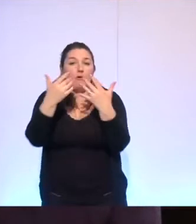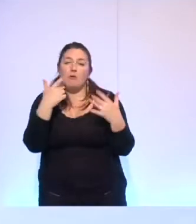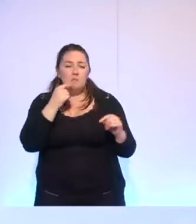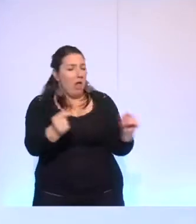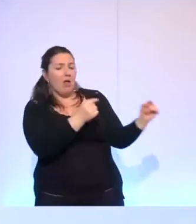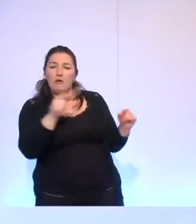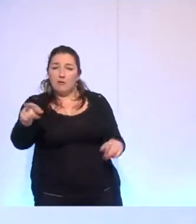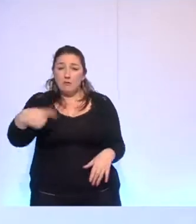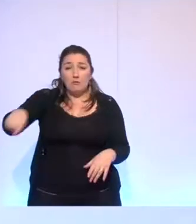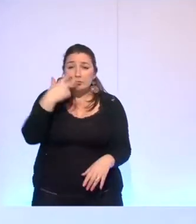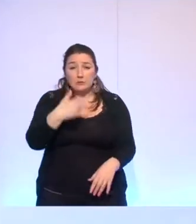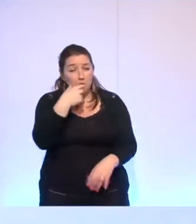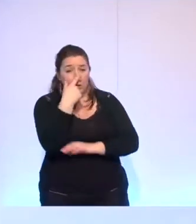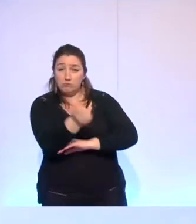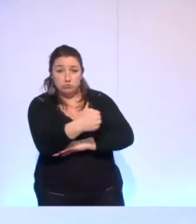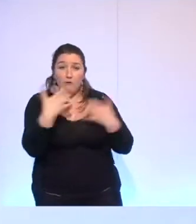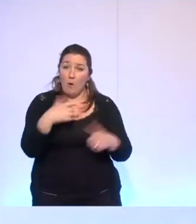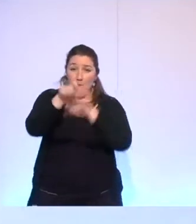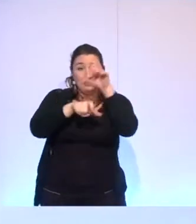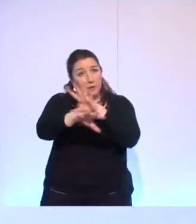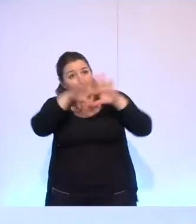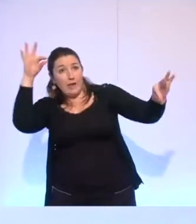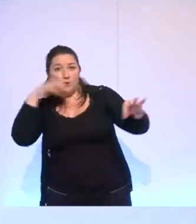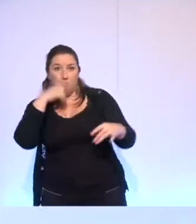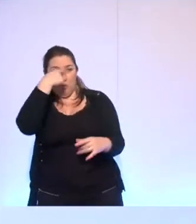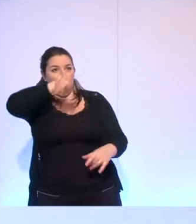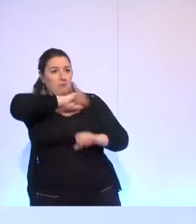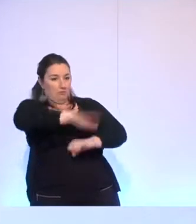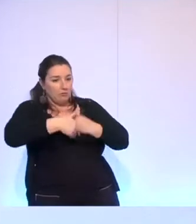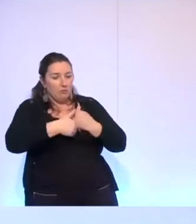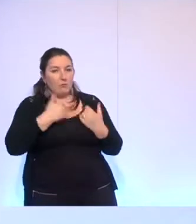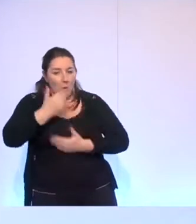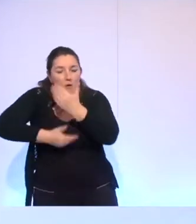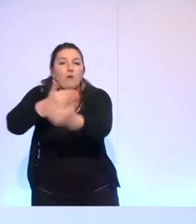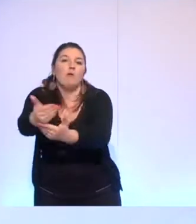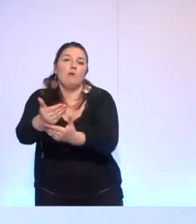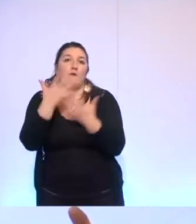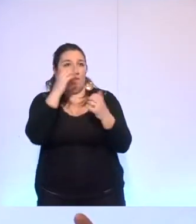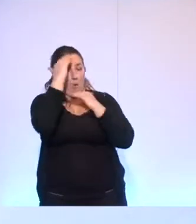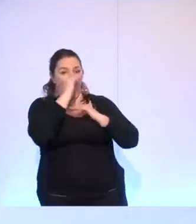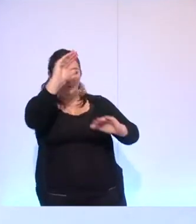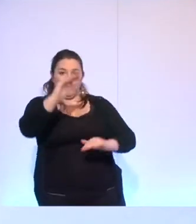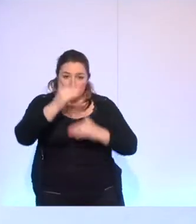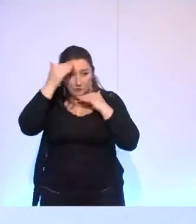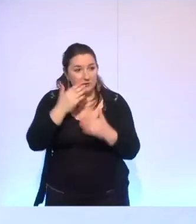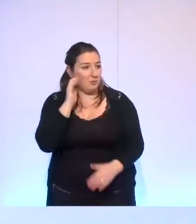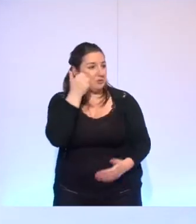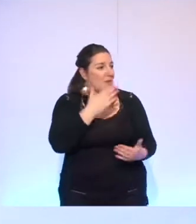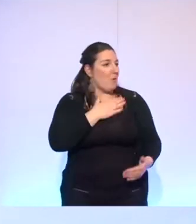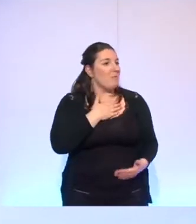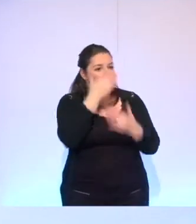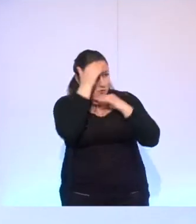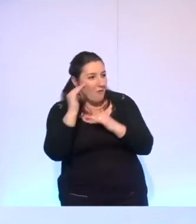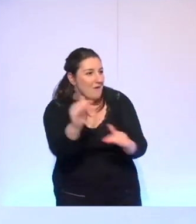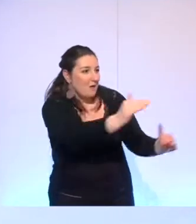service. Ils veulent des élus responsables et dignes de leur confiance. Alors, à mon tour, je vous fais confiance